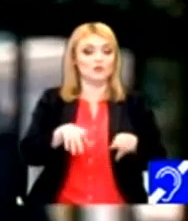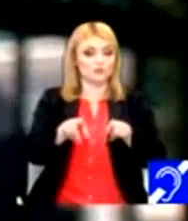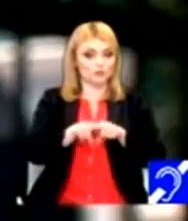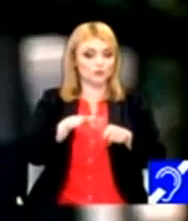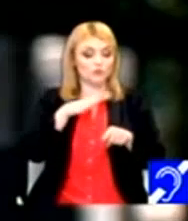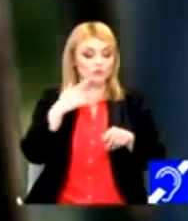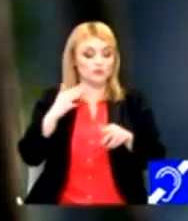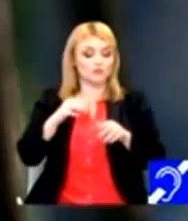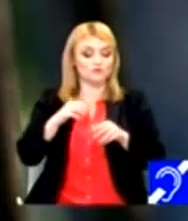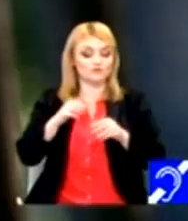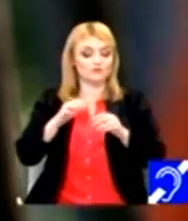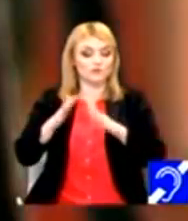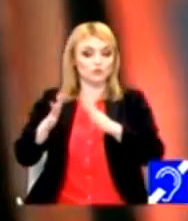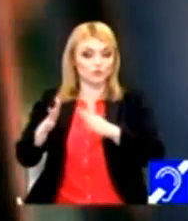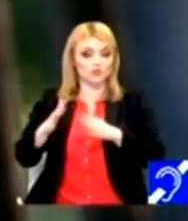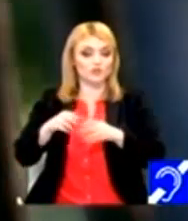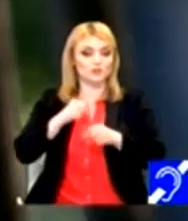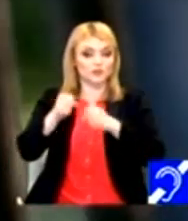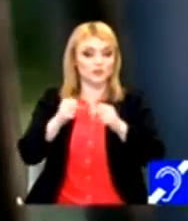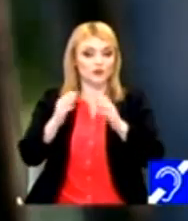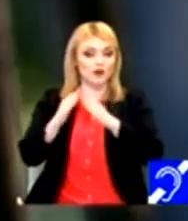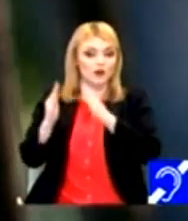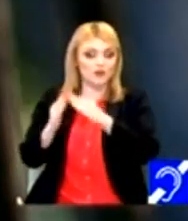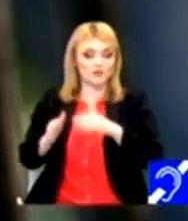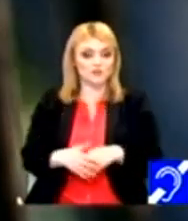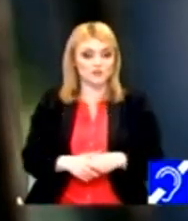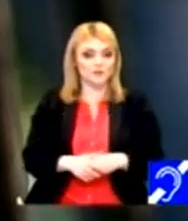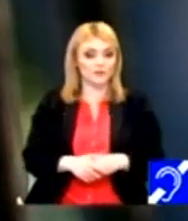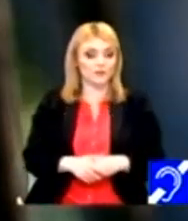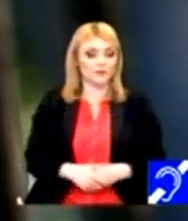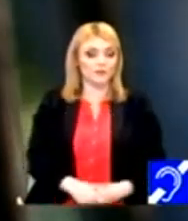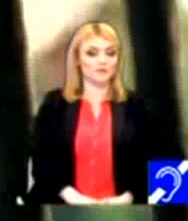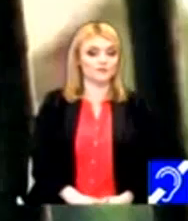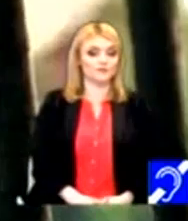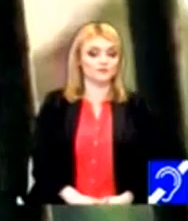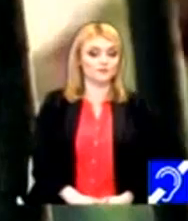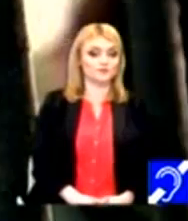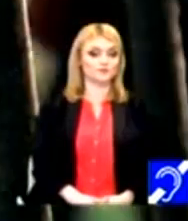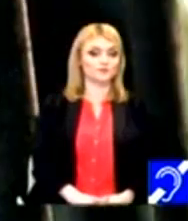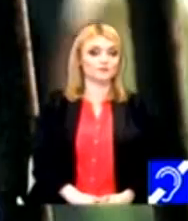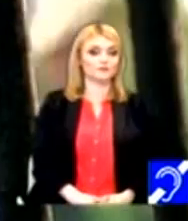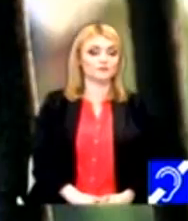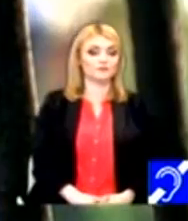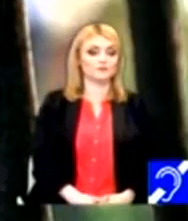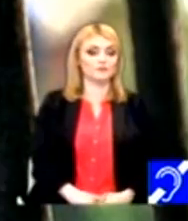la Bruxelles, Lucian Bârvoiu, ne oferă în direct toate detaliile. Lucian, bună seara, te ascultăm!